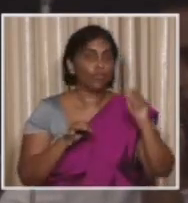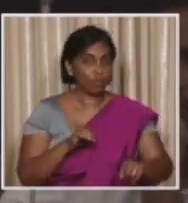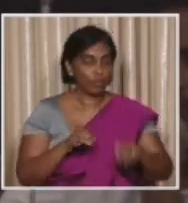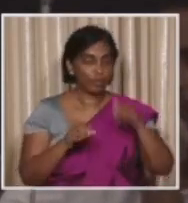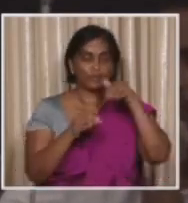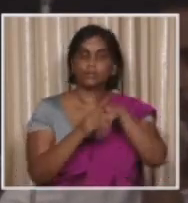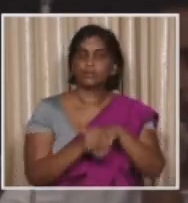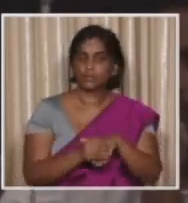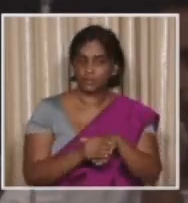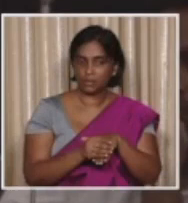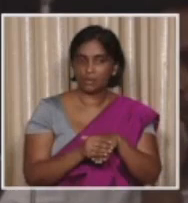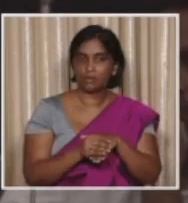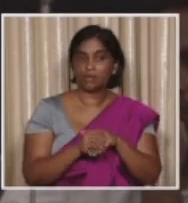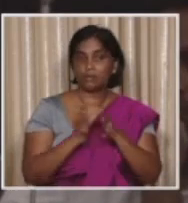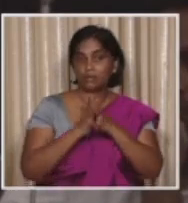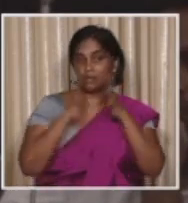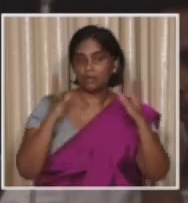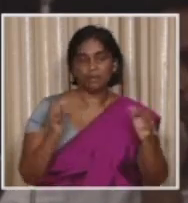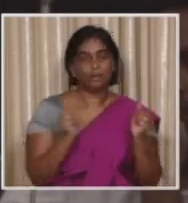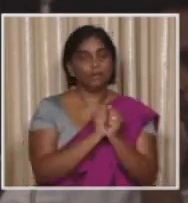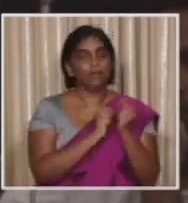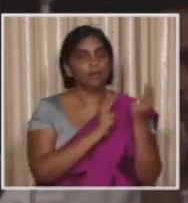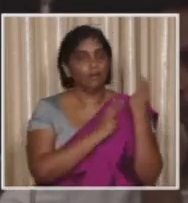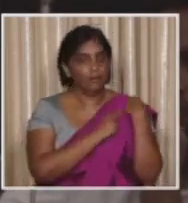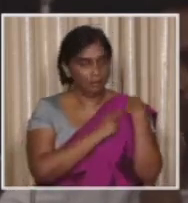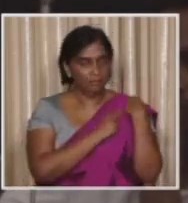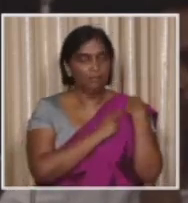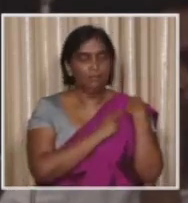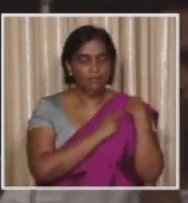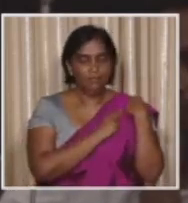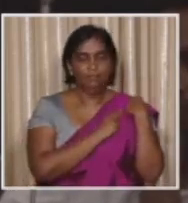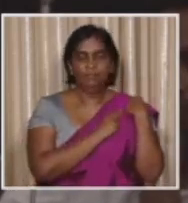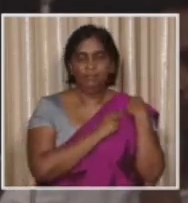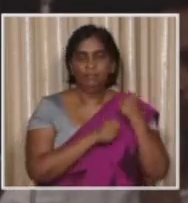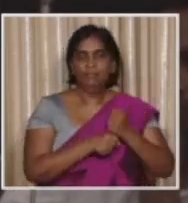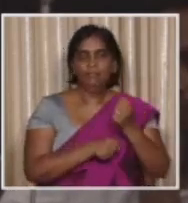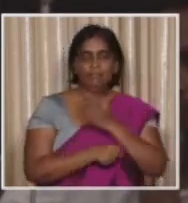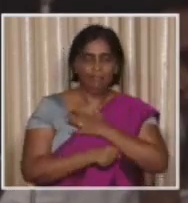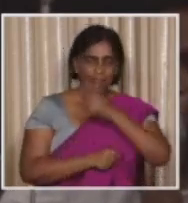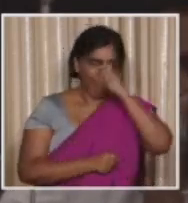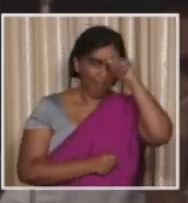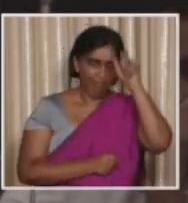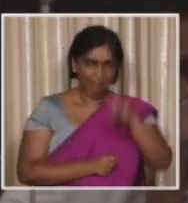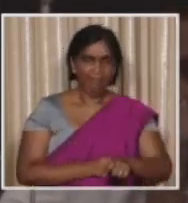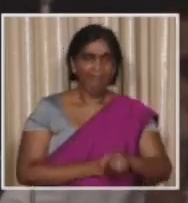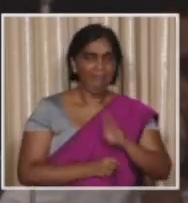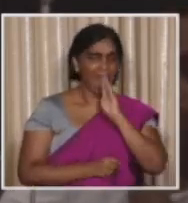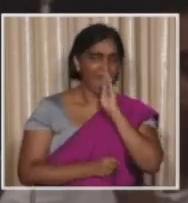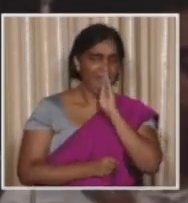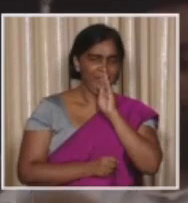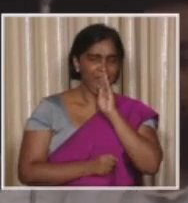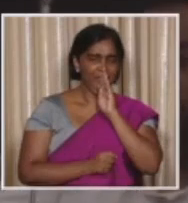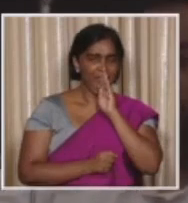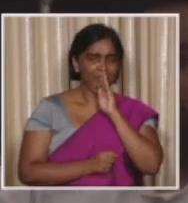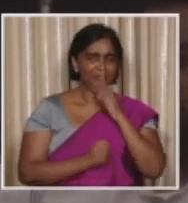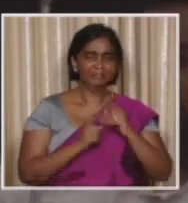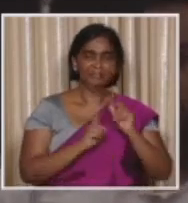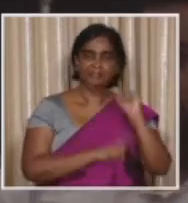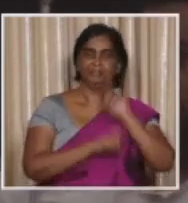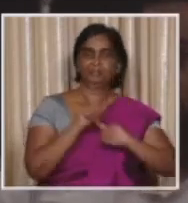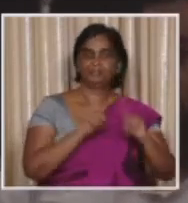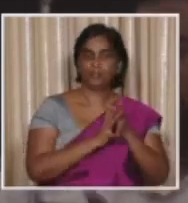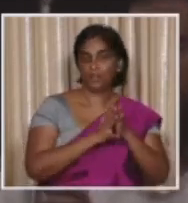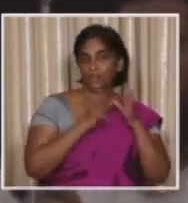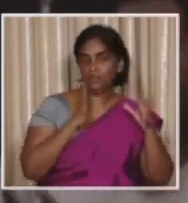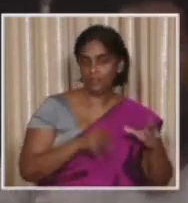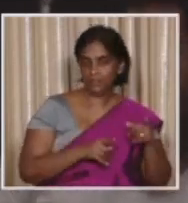ඇතුලේ ලොකු කාර්යභාරයක් කරන්න සිද්ධ වුණා. ගෝඨාභය රාජපක්ෂ ජනාධිපතිතුමා එක පැත්තකින් පාර්ලිමේන්තුවේ